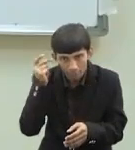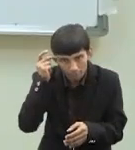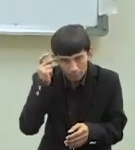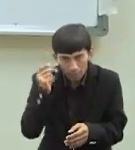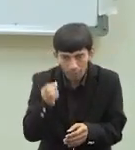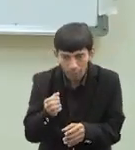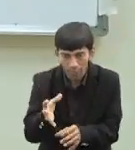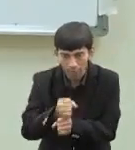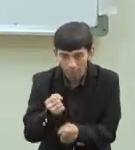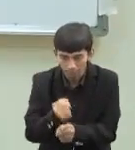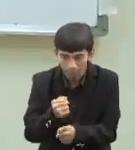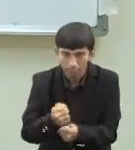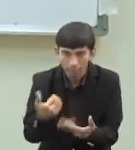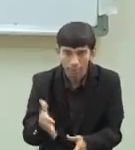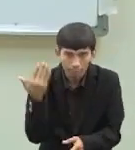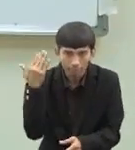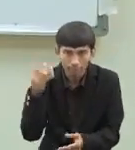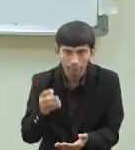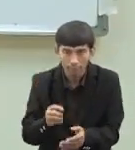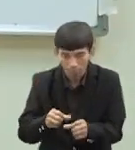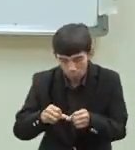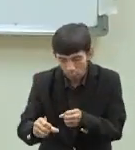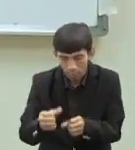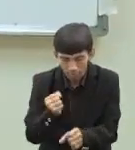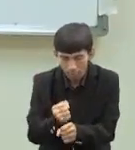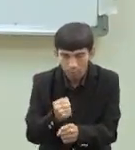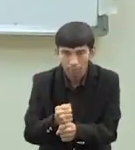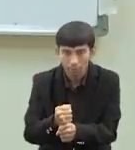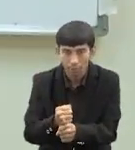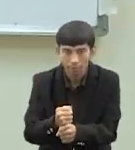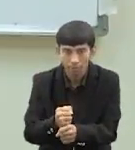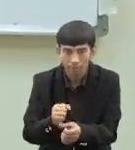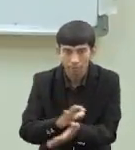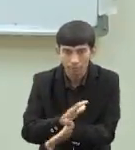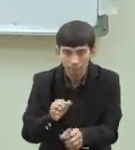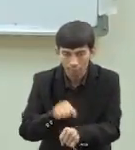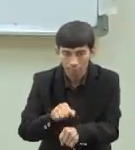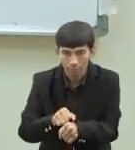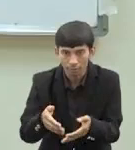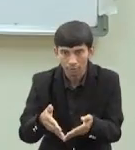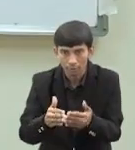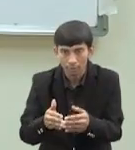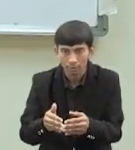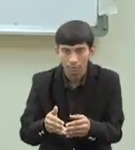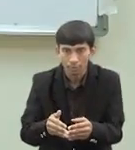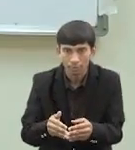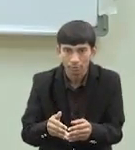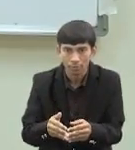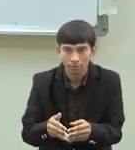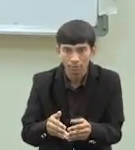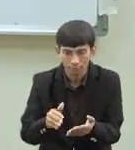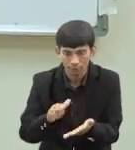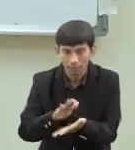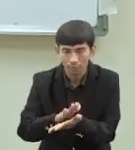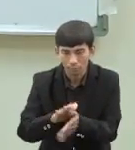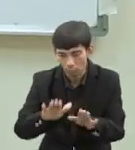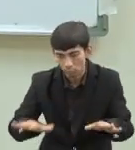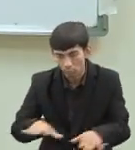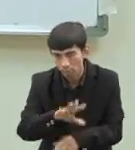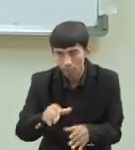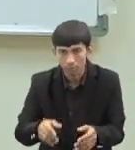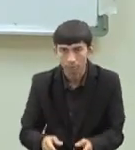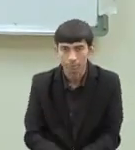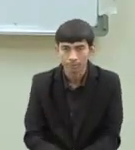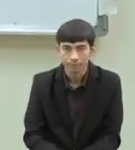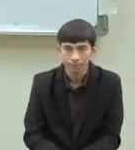cạch tha con bàn thơ hai nơi pe cả lòng mau nè xong bàn to ca thơ cả đặt cạch cá chum môi lục cừu nè cừu bàn tục thẹn nơi tam sơ la bà con riêng riêng